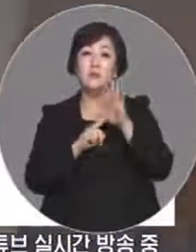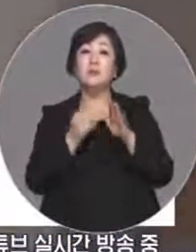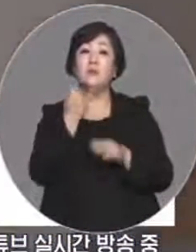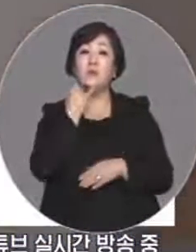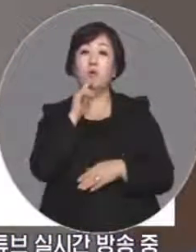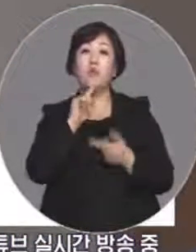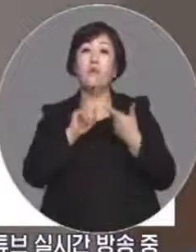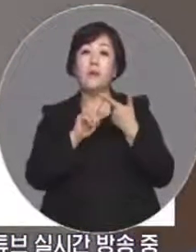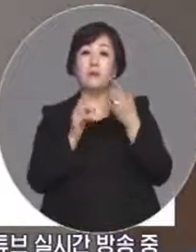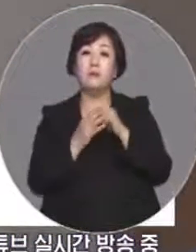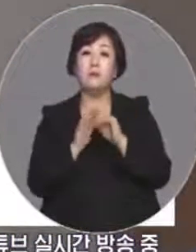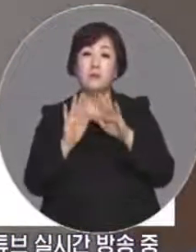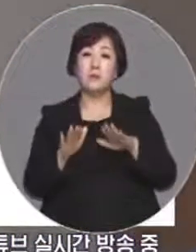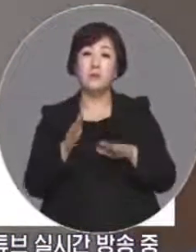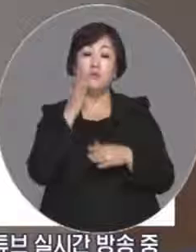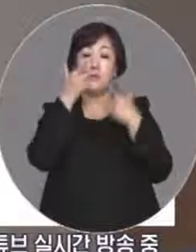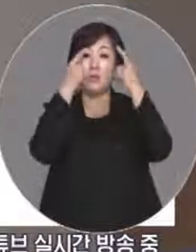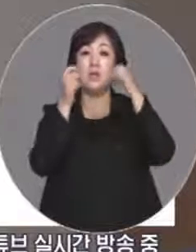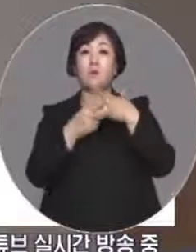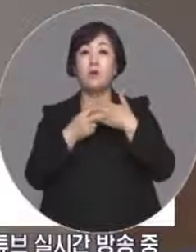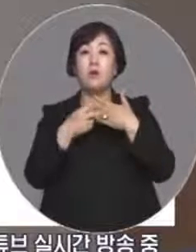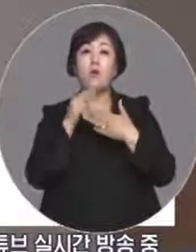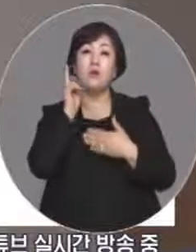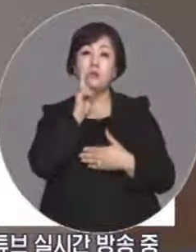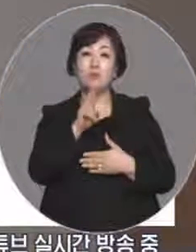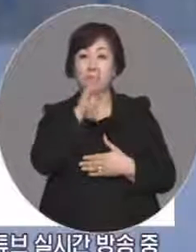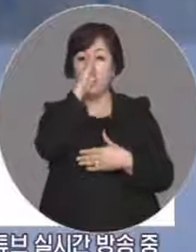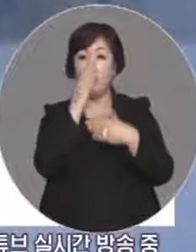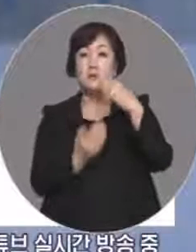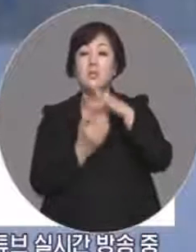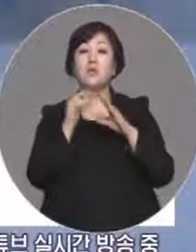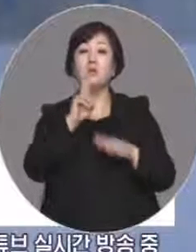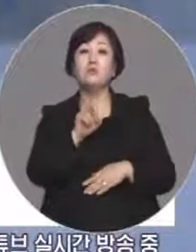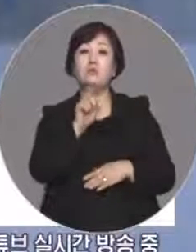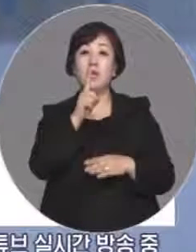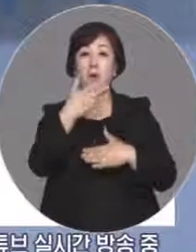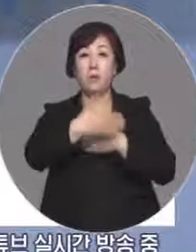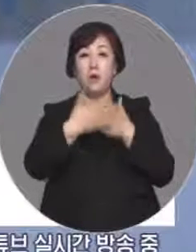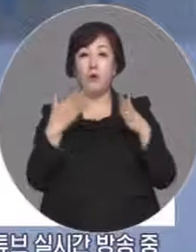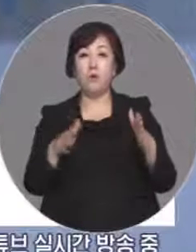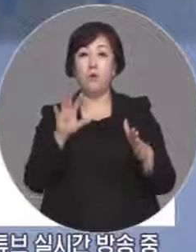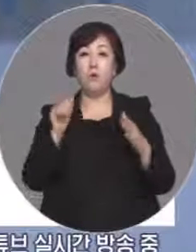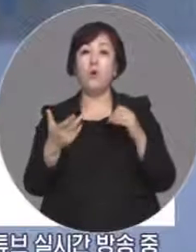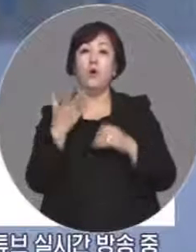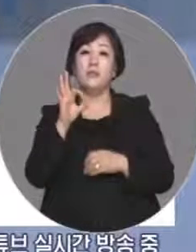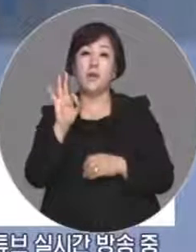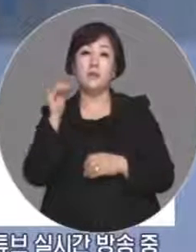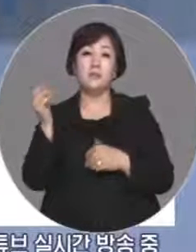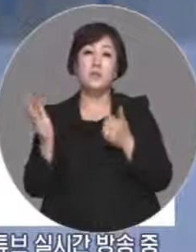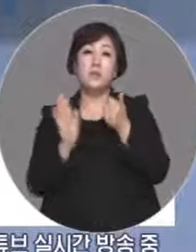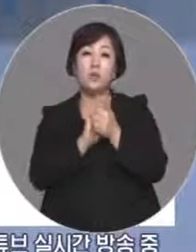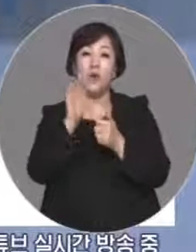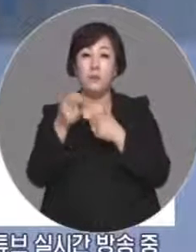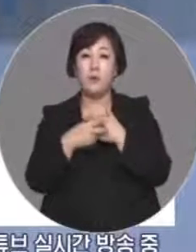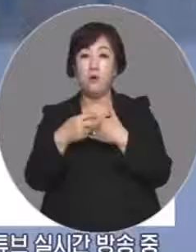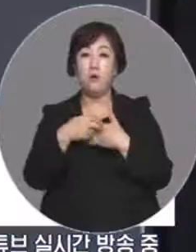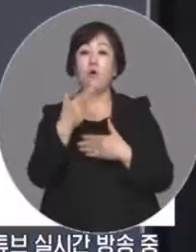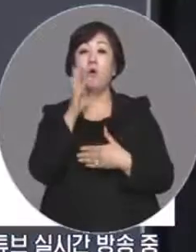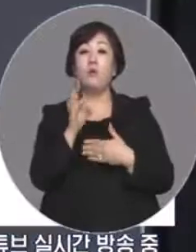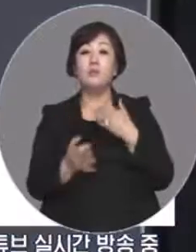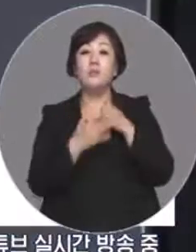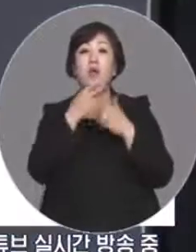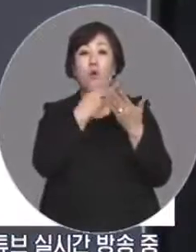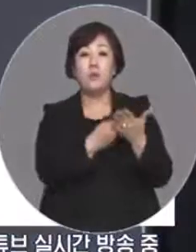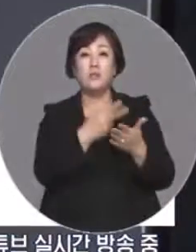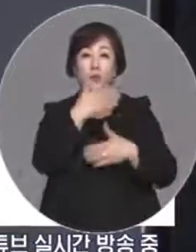밝혔습니다. 현재 울산대병원의 중증 환자 전용 21병상과 양지요양병원의 노인과 와상 환자